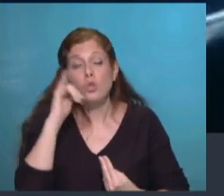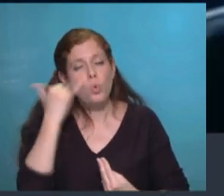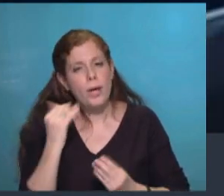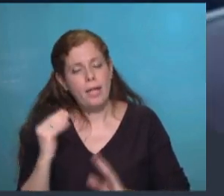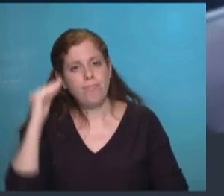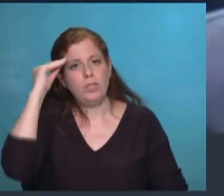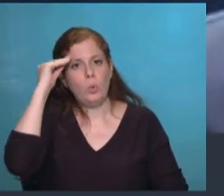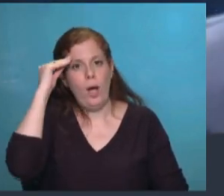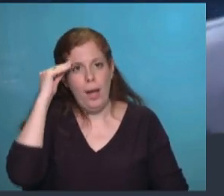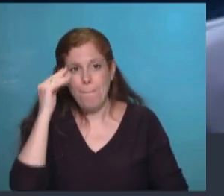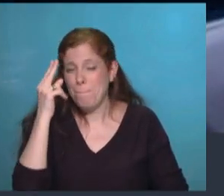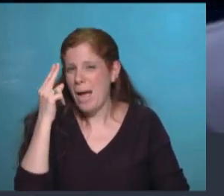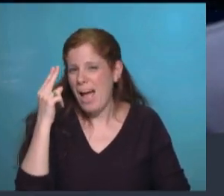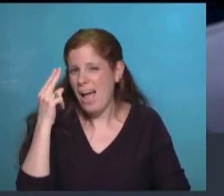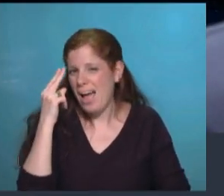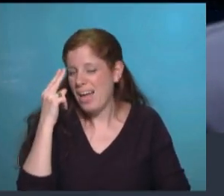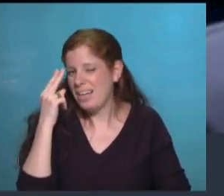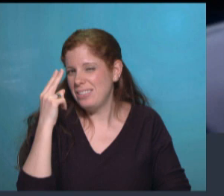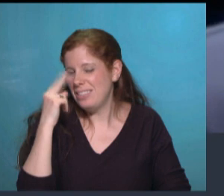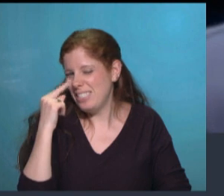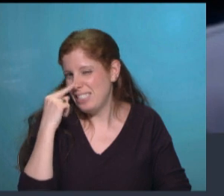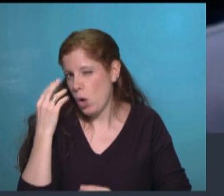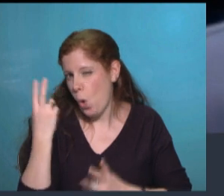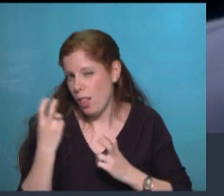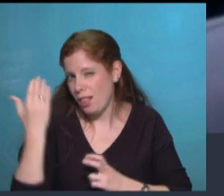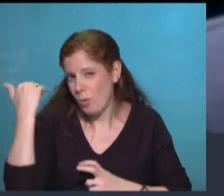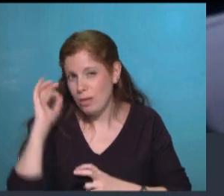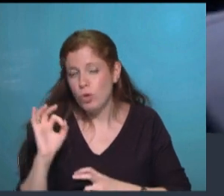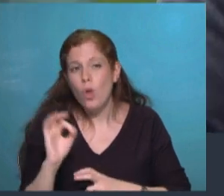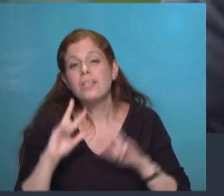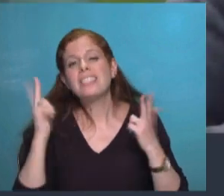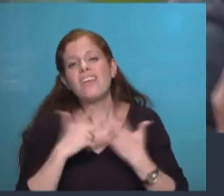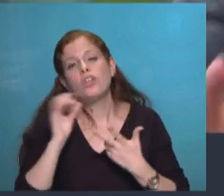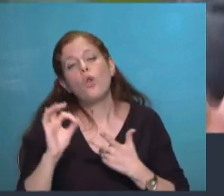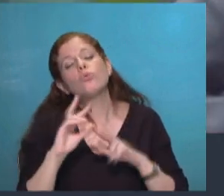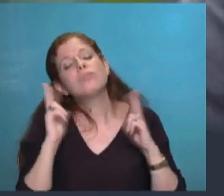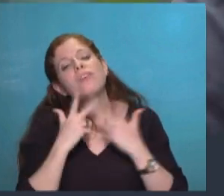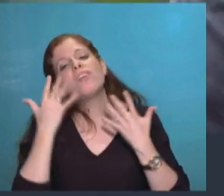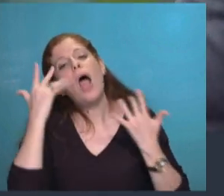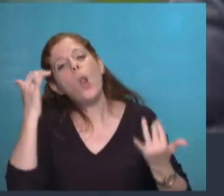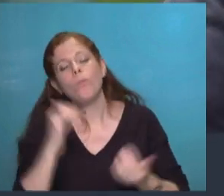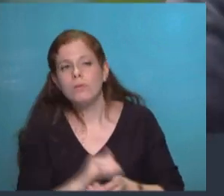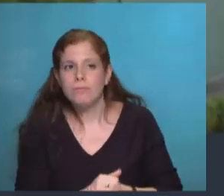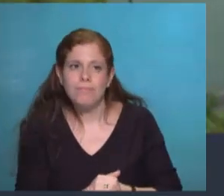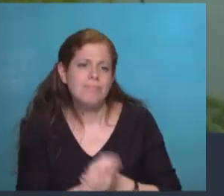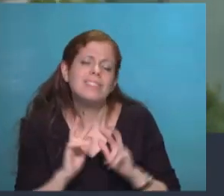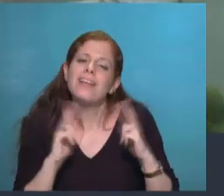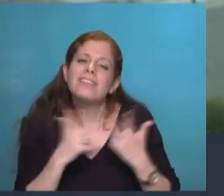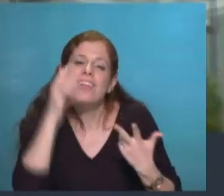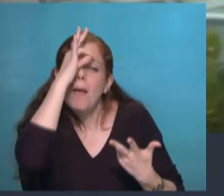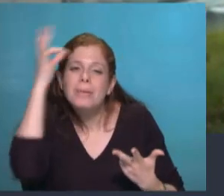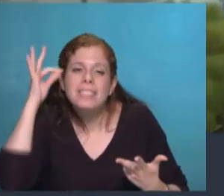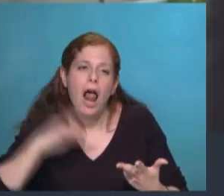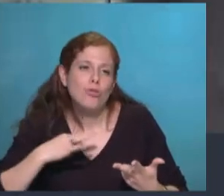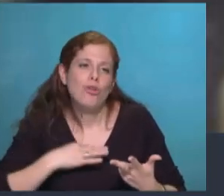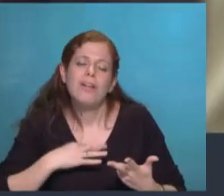מהניסיון הקודם, זה הצוות שלו, שזכה לכינוי צוות החלומות. This is like my lucky team, our dream team. We had